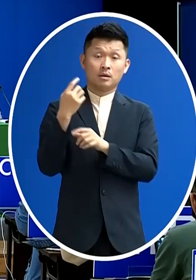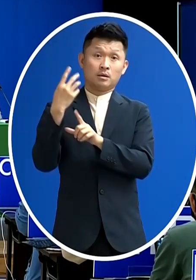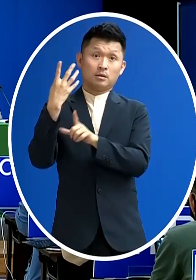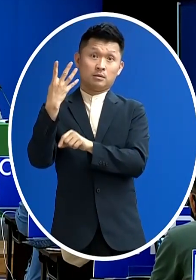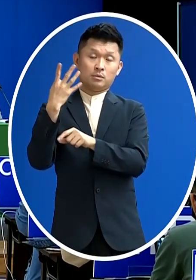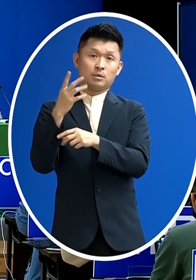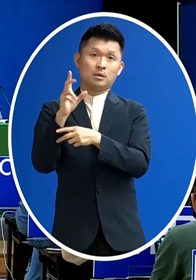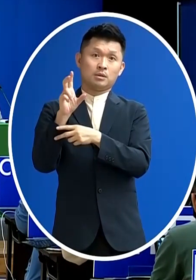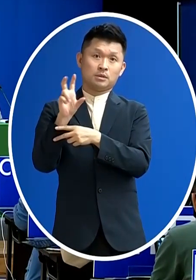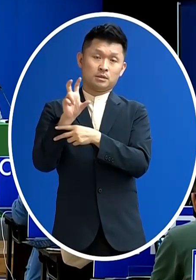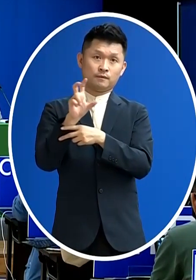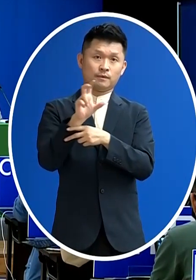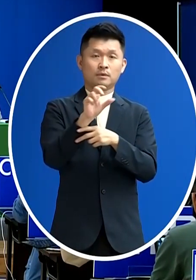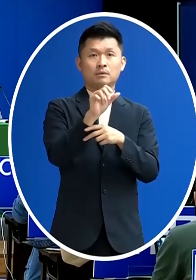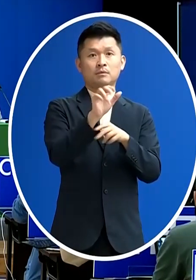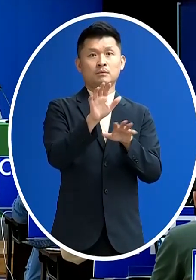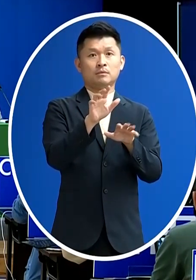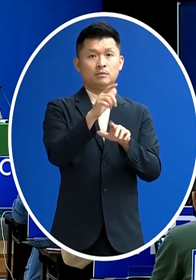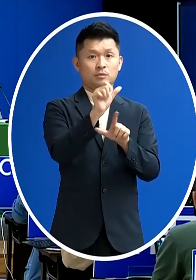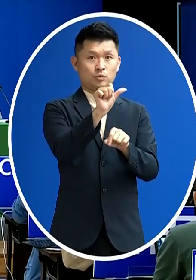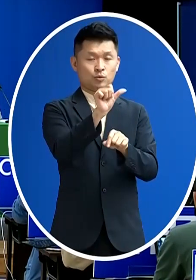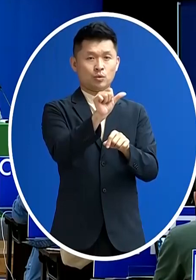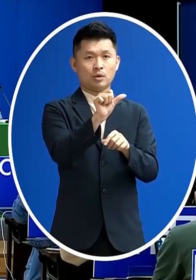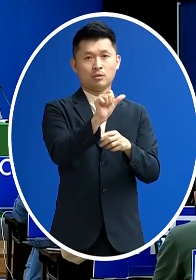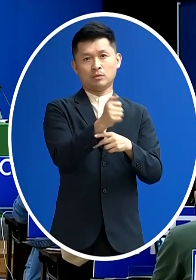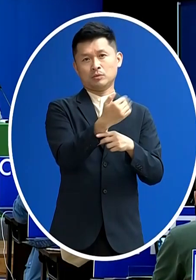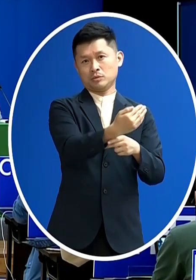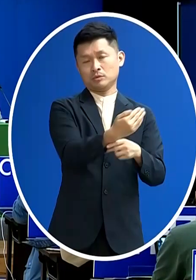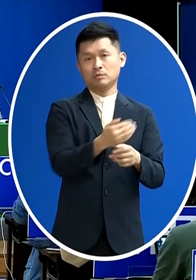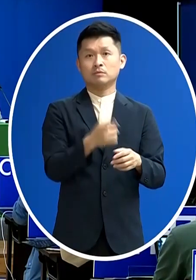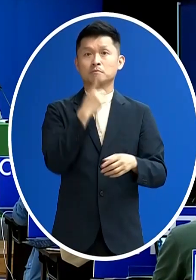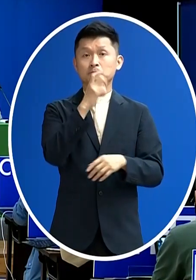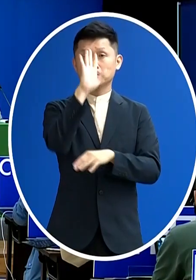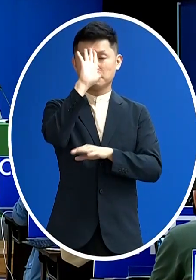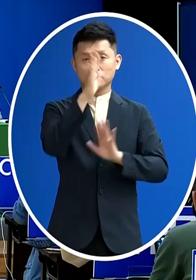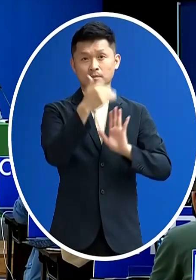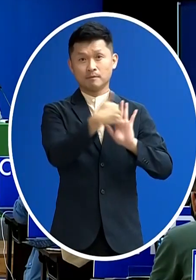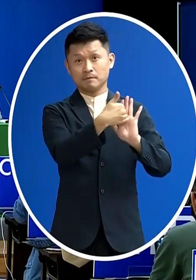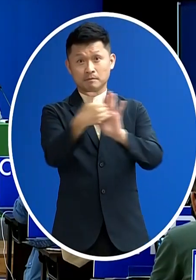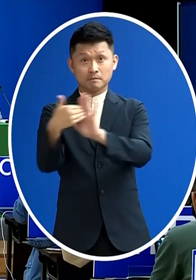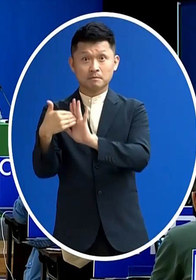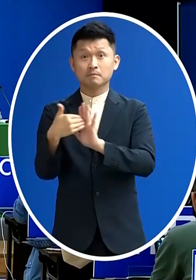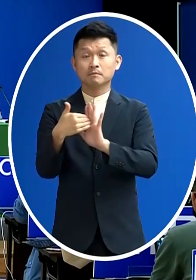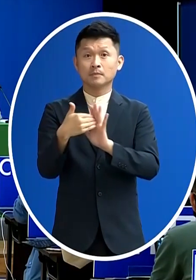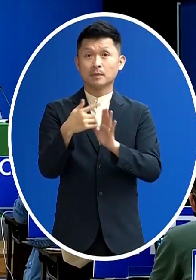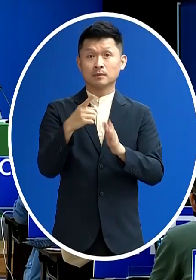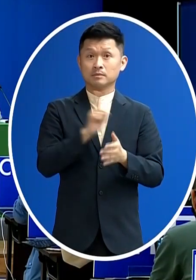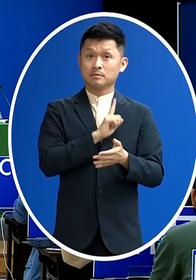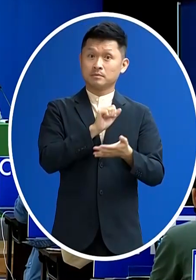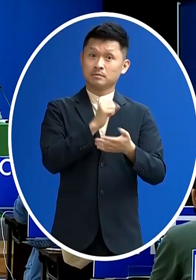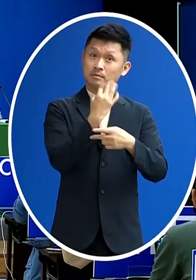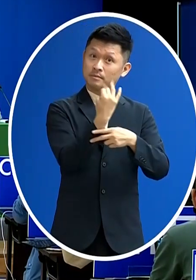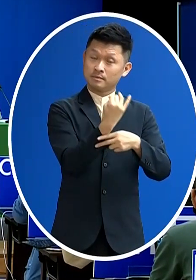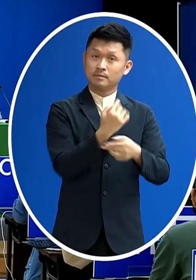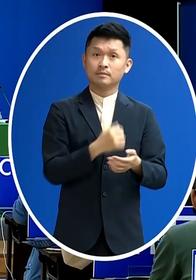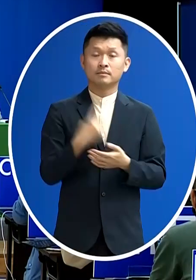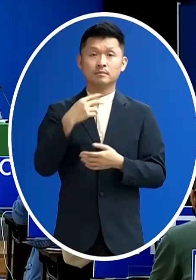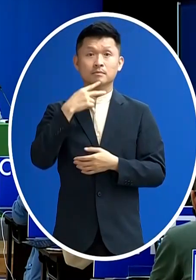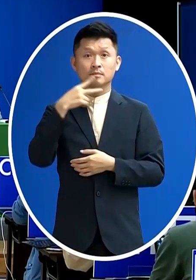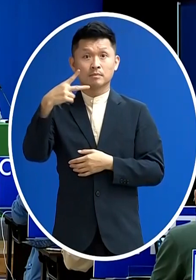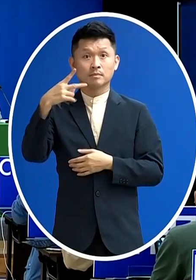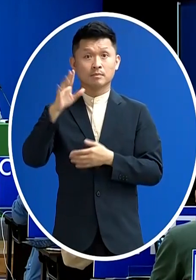到59分。请问部长怎么看？认为现在中央防疫分数给自己打几分呢？另外，有2岁以下的入境